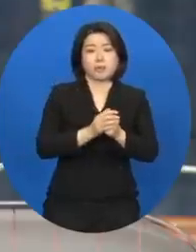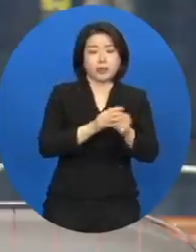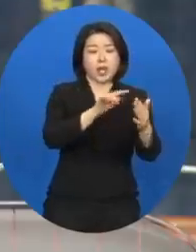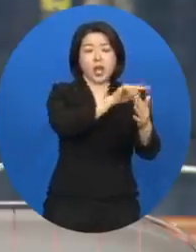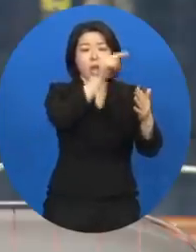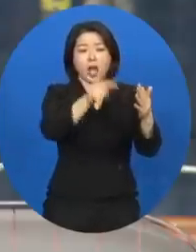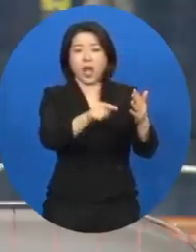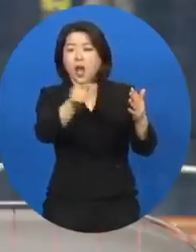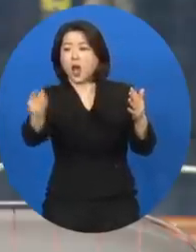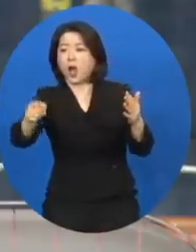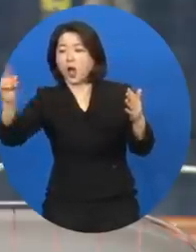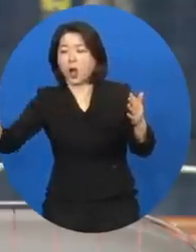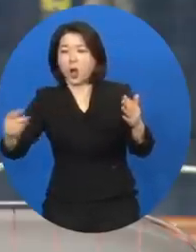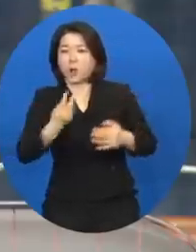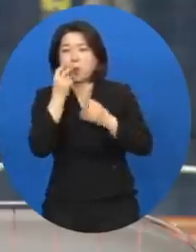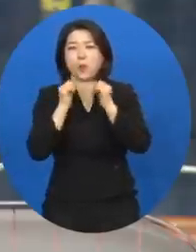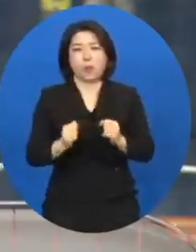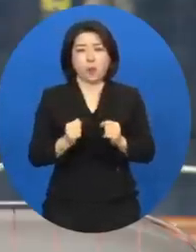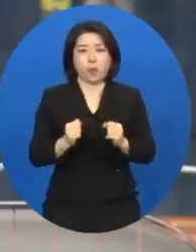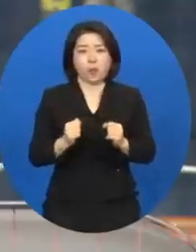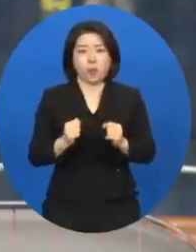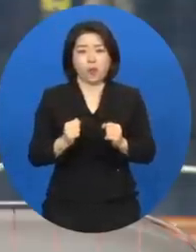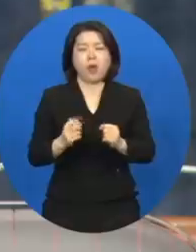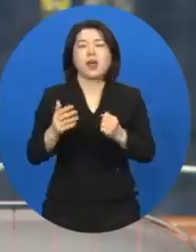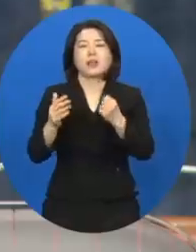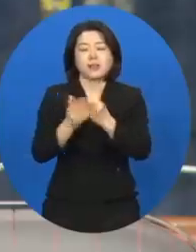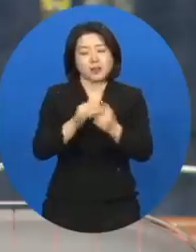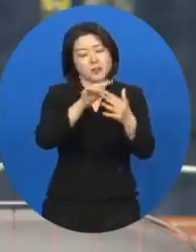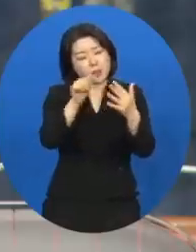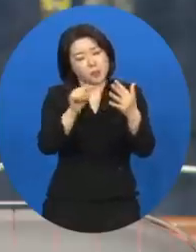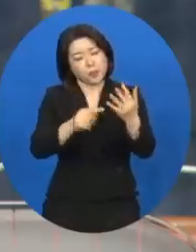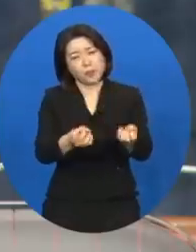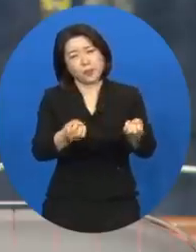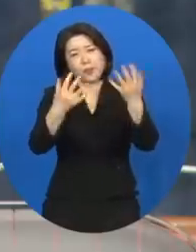그게 유월절이죠. 그 유월절 절기를 지키라는 겁니다.